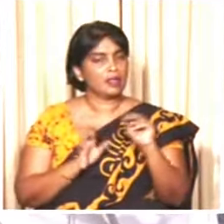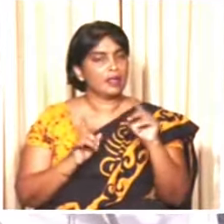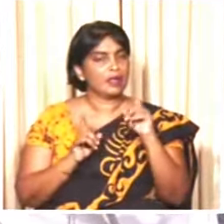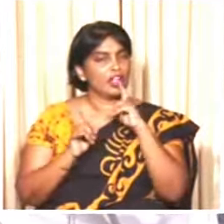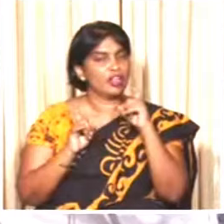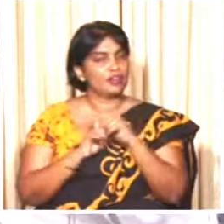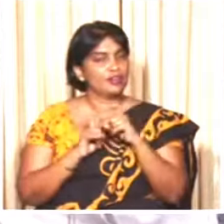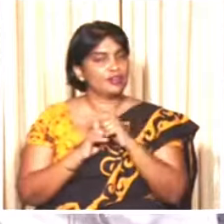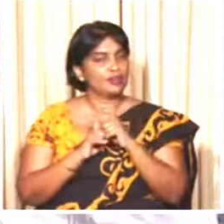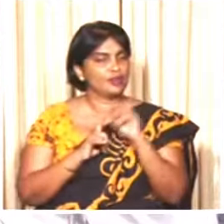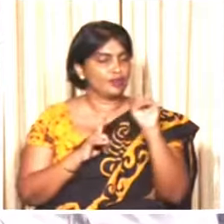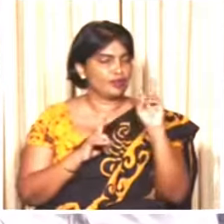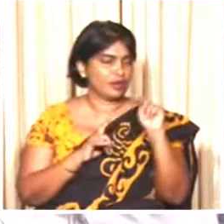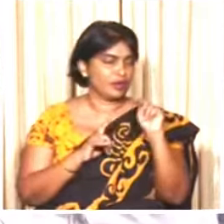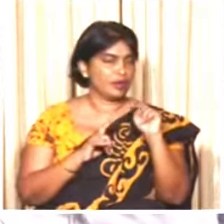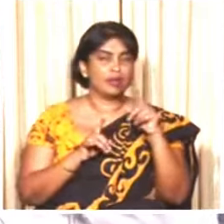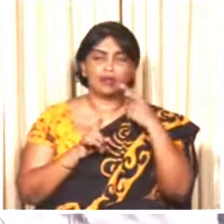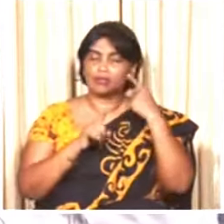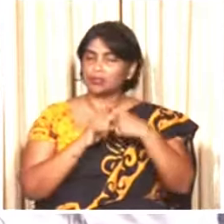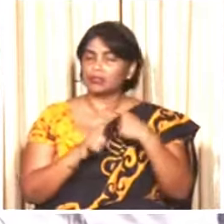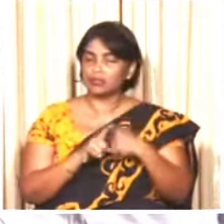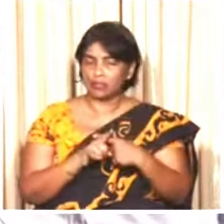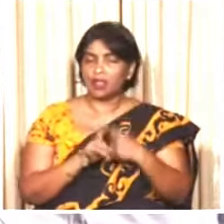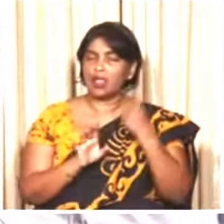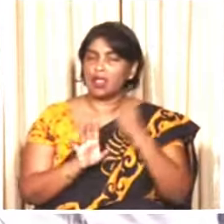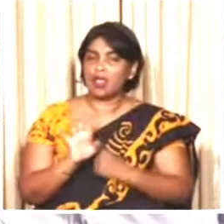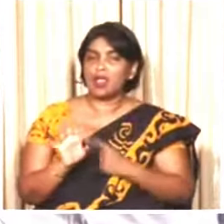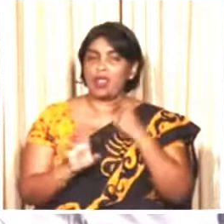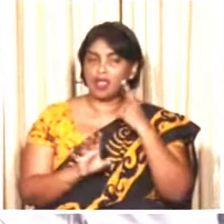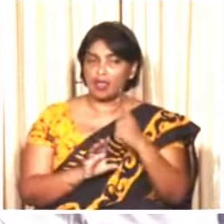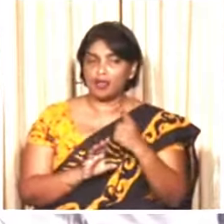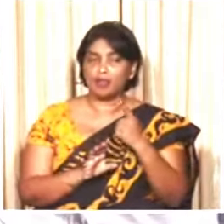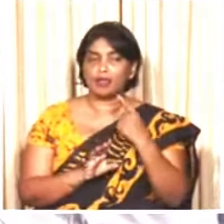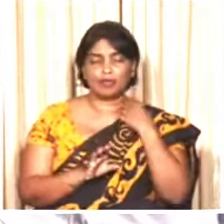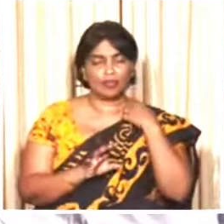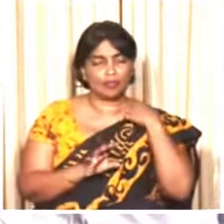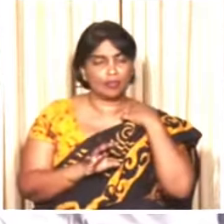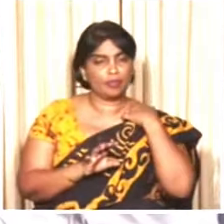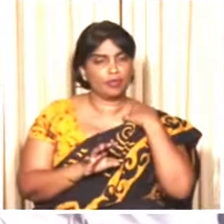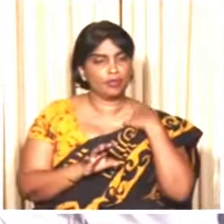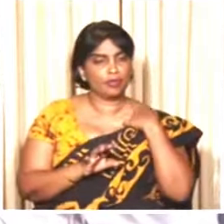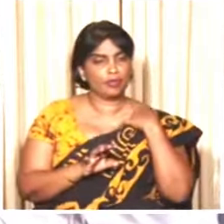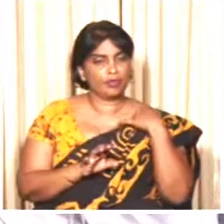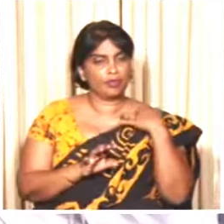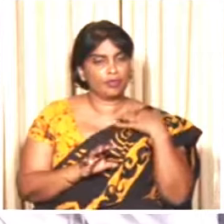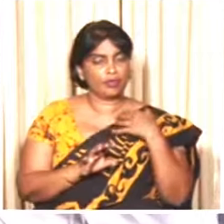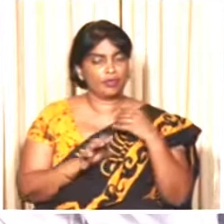$20 ගණනය කෙරුවොත් අවුරුද්දකට එනවා